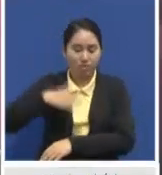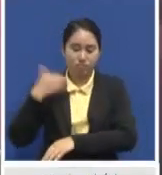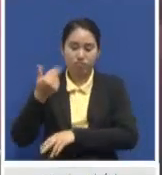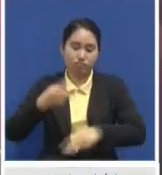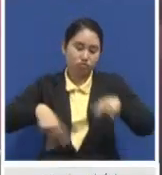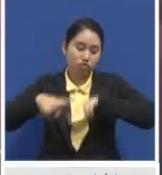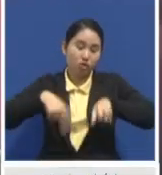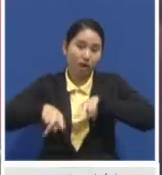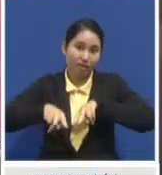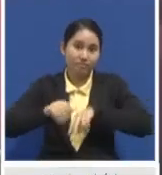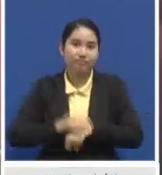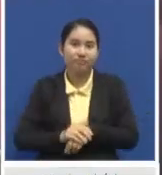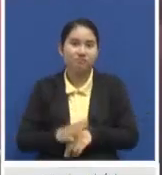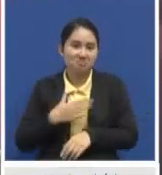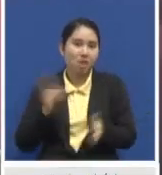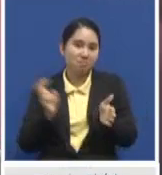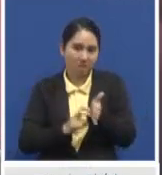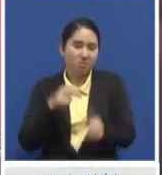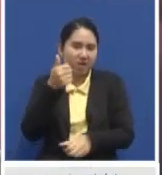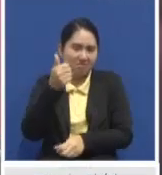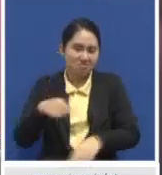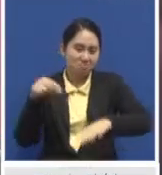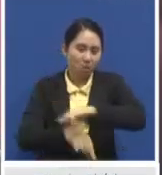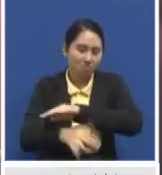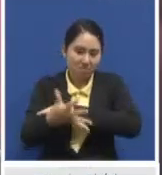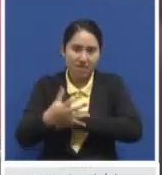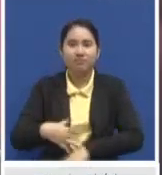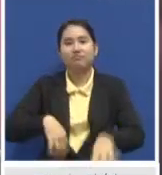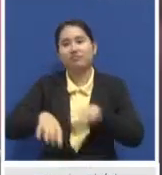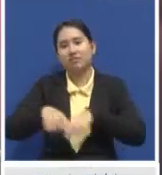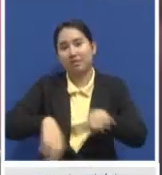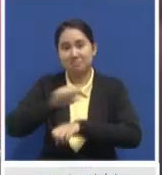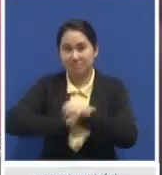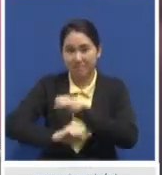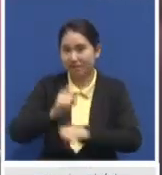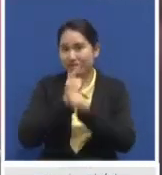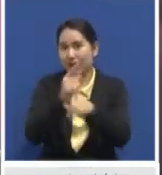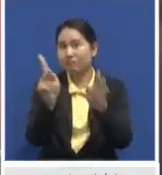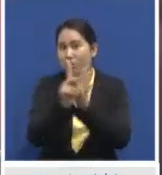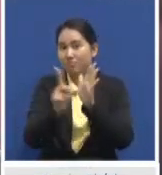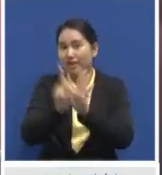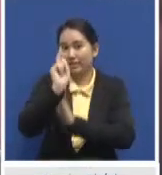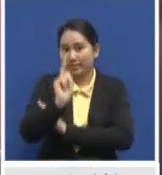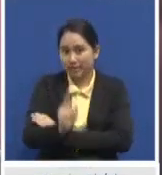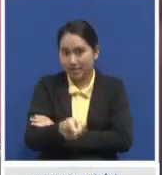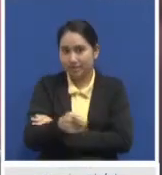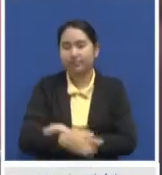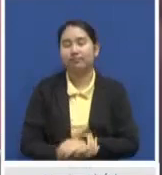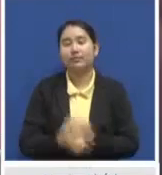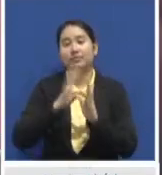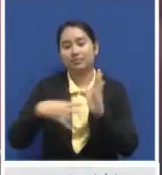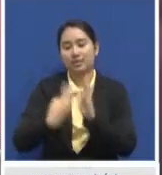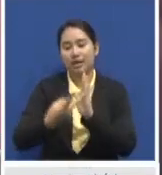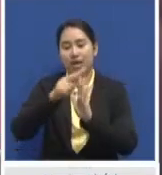มรับรองด้วยทุกอย่างท่านดำเนินการได้เลยนะครับอันนั้นคือสิ่งที่เป็นนโยบายท่านนายกรัฐมน